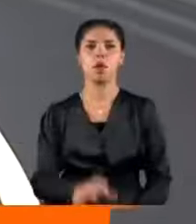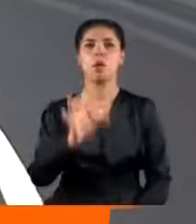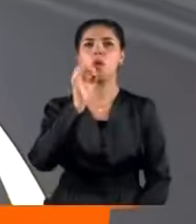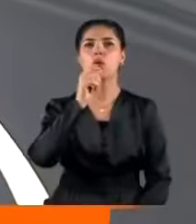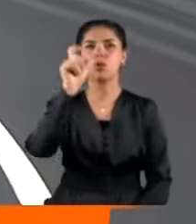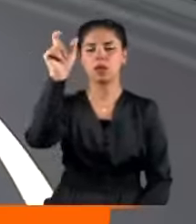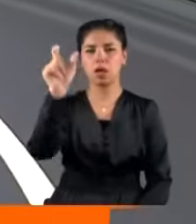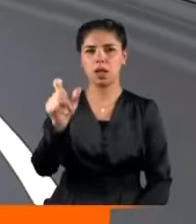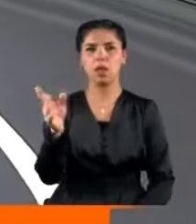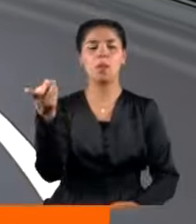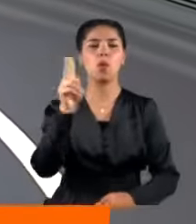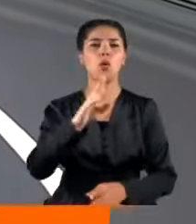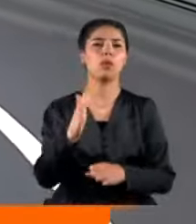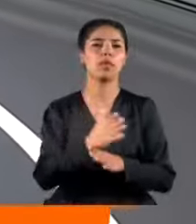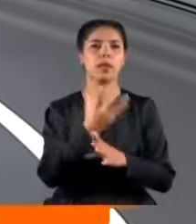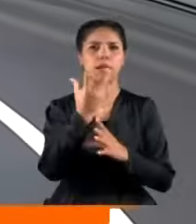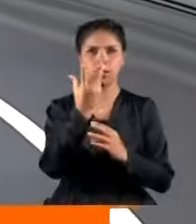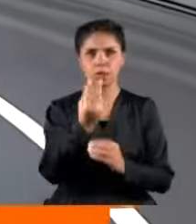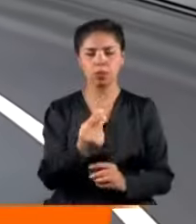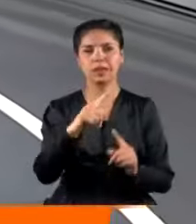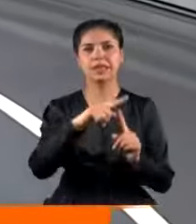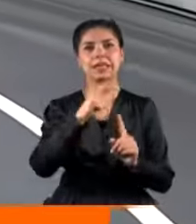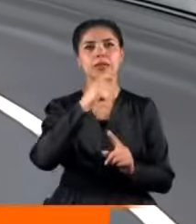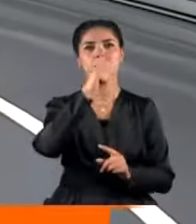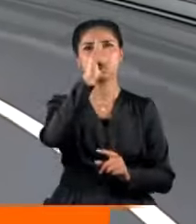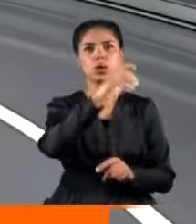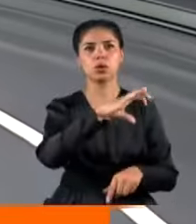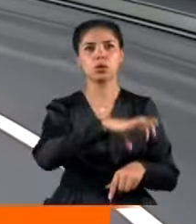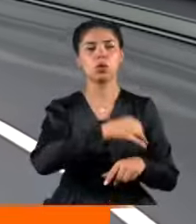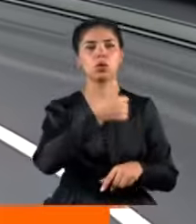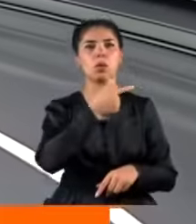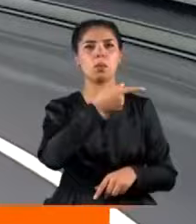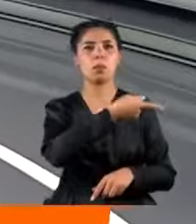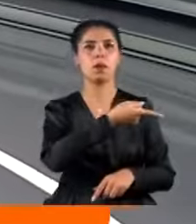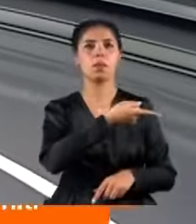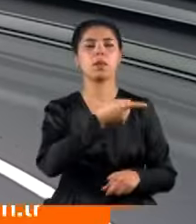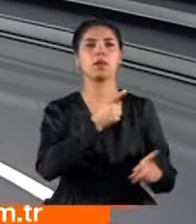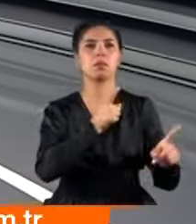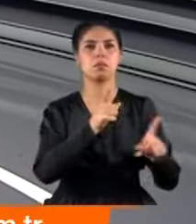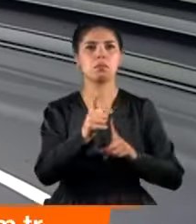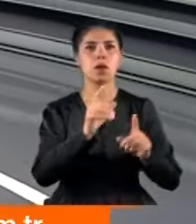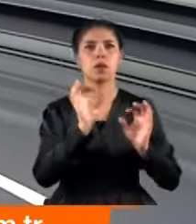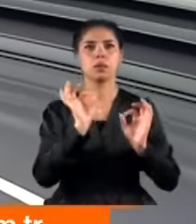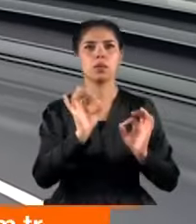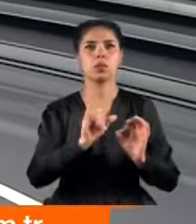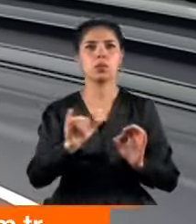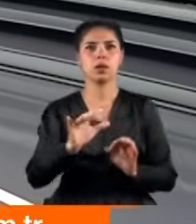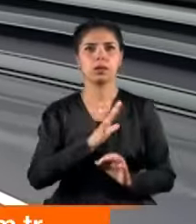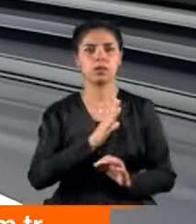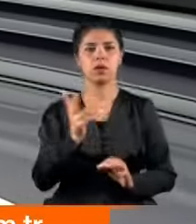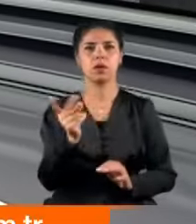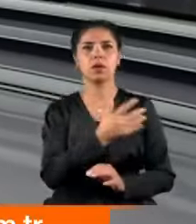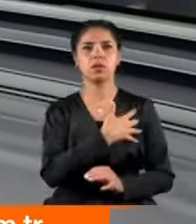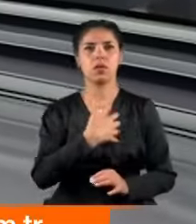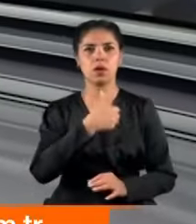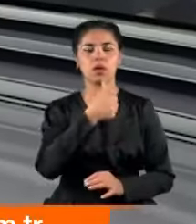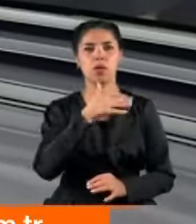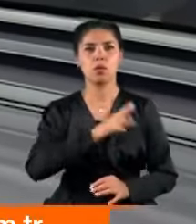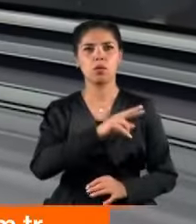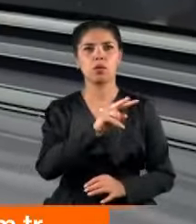Oğuz Murat Acı'nın ölümüne sebep olan Timur Cihan Timur'un doktor babası, iade davasının günü yaklaştıkça firari anne